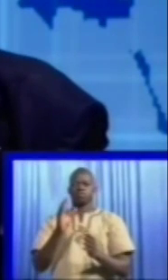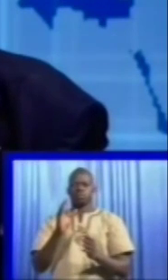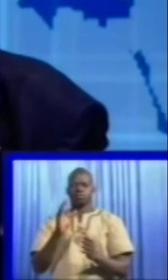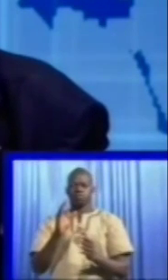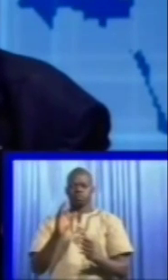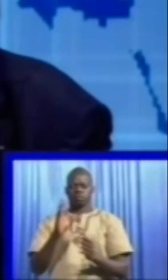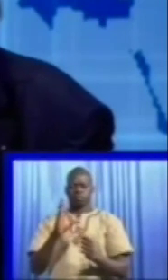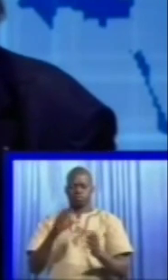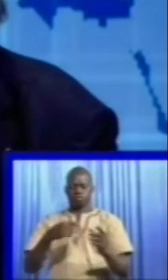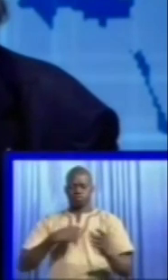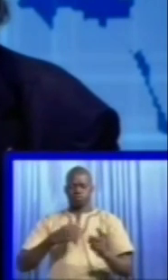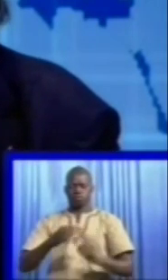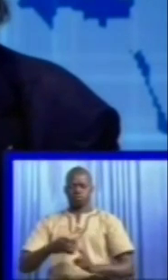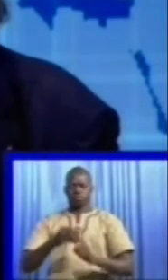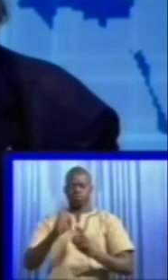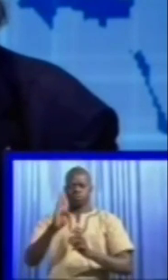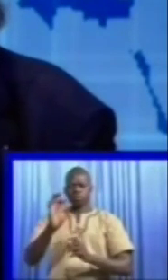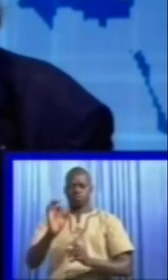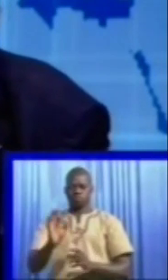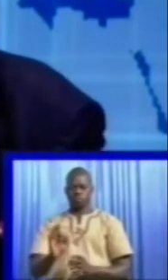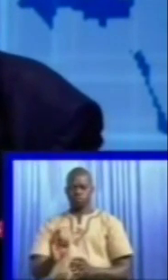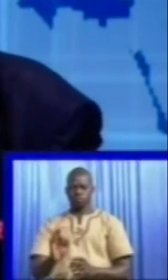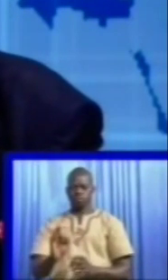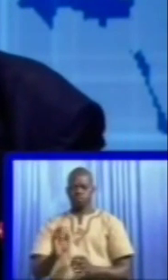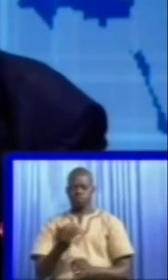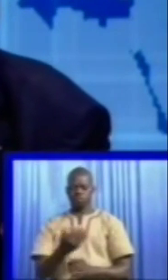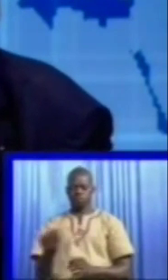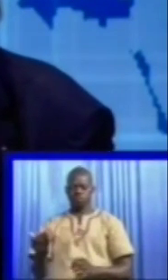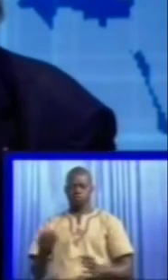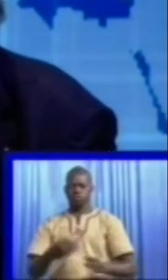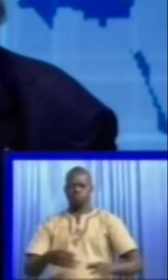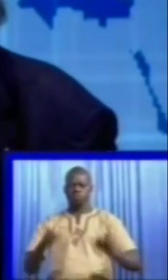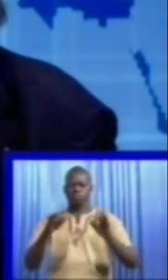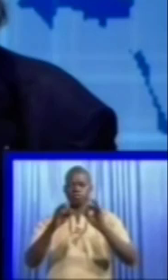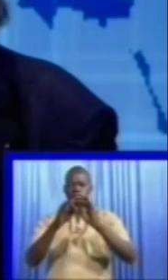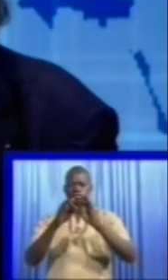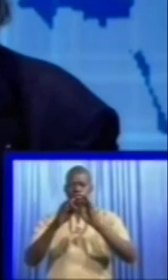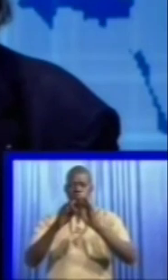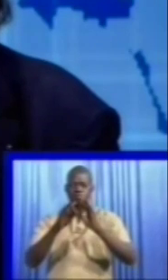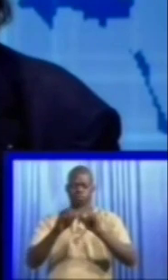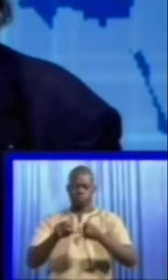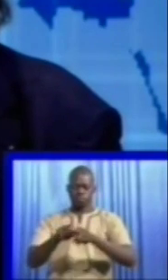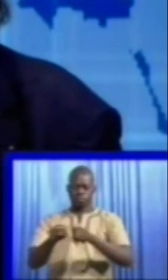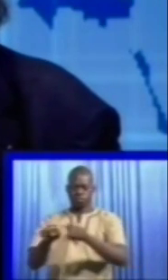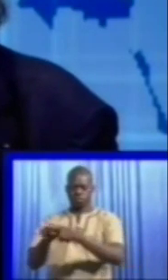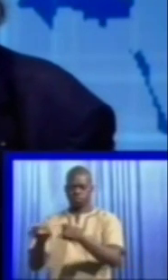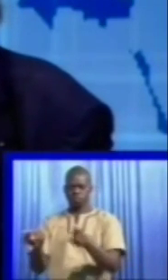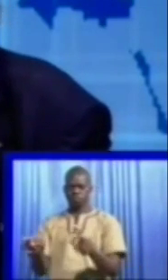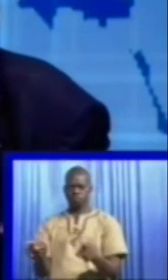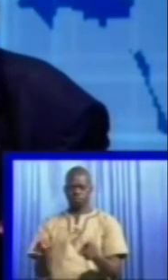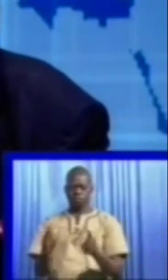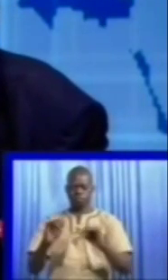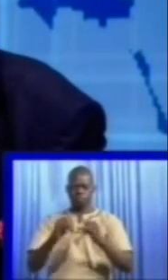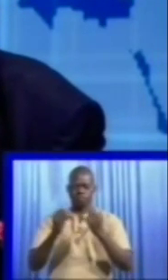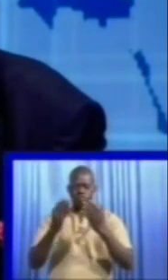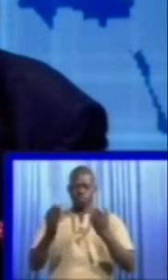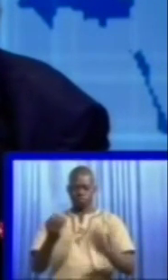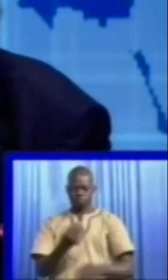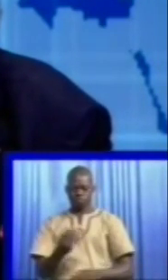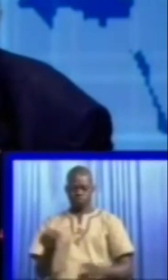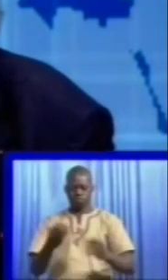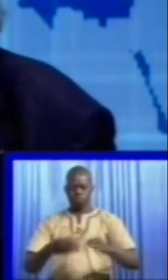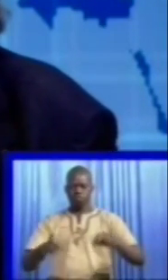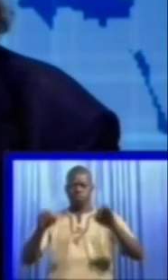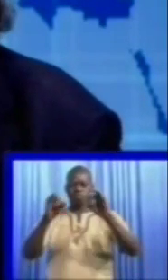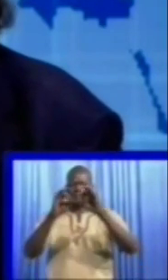en particulier au Burkina, il y a une chose essentielle, c'est le pluralisme. La presse, c'est l'outil